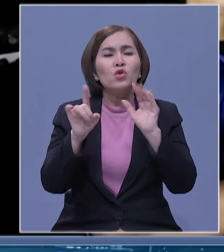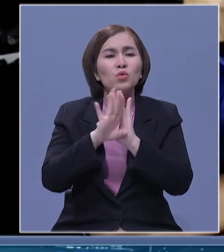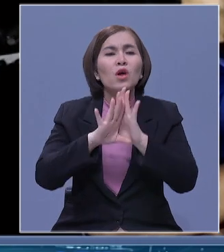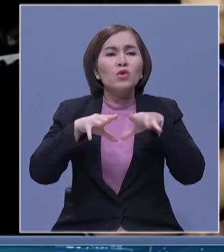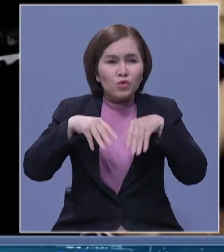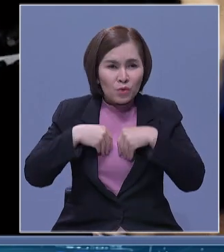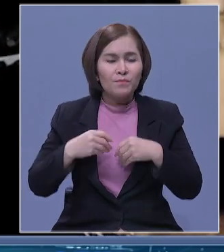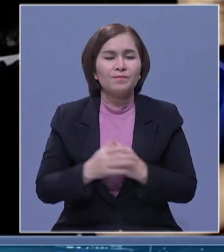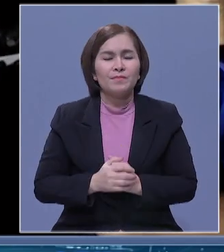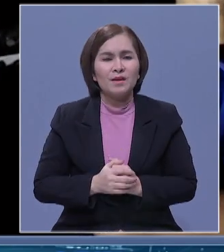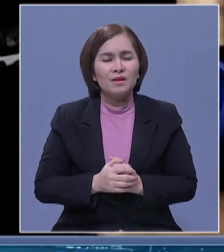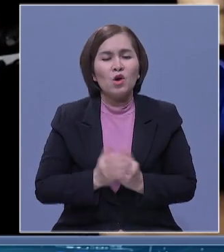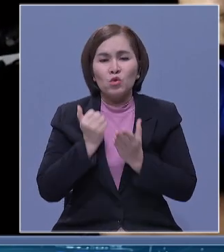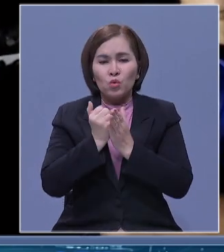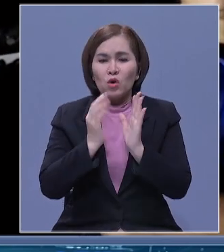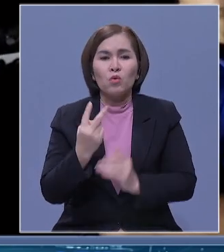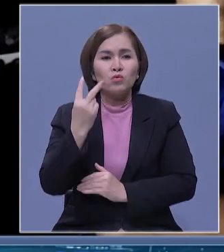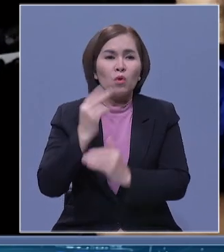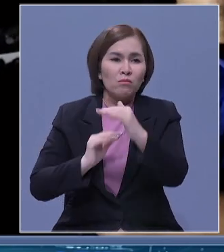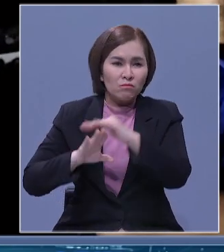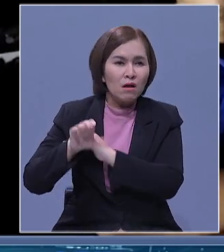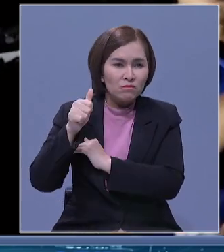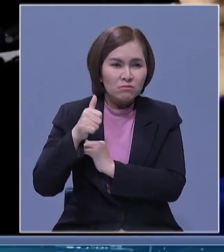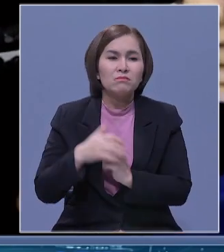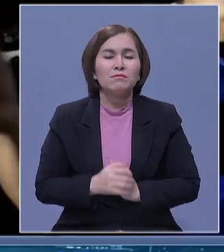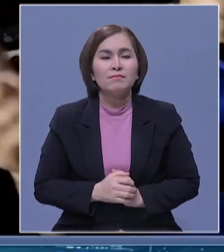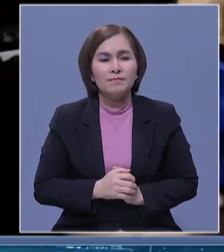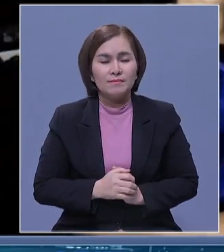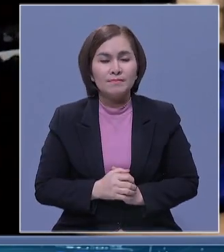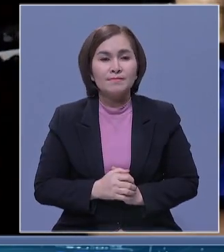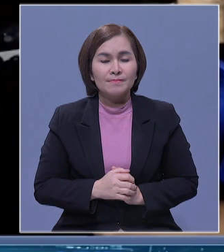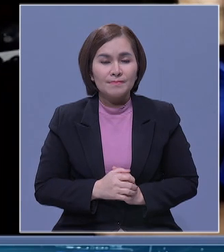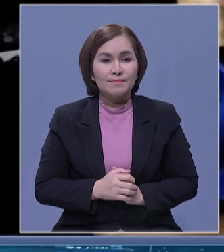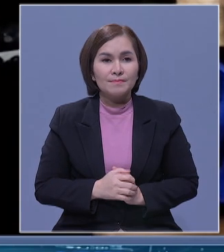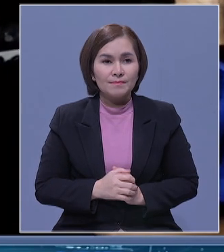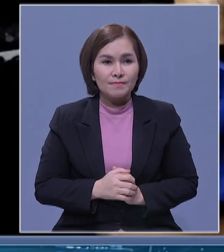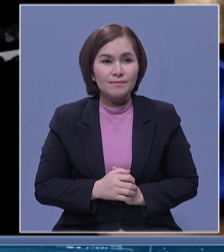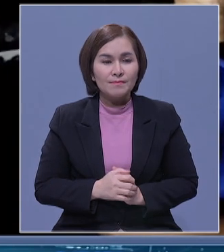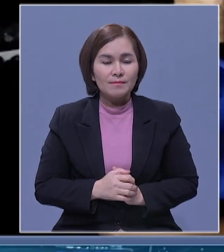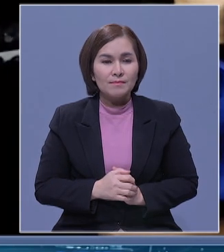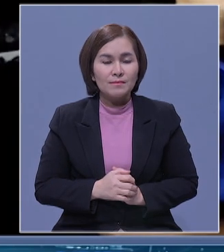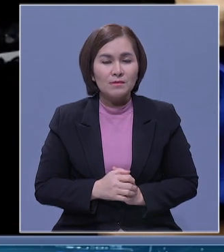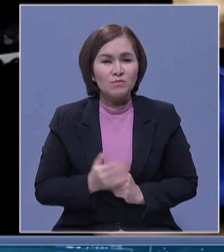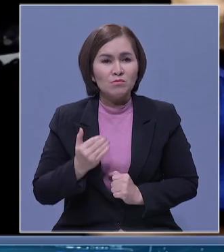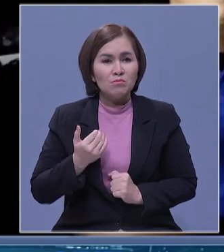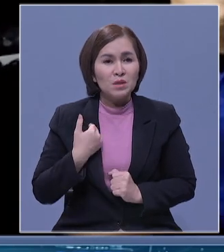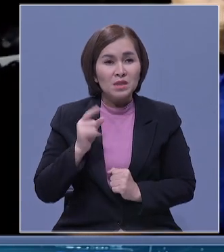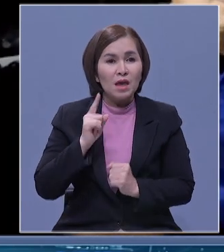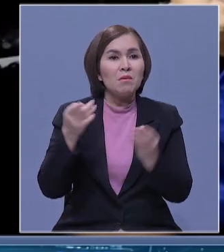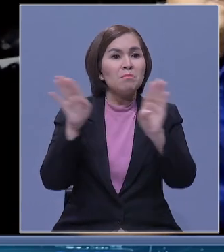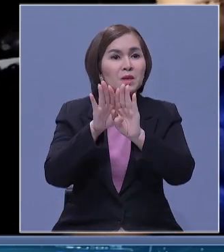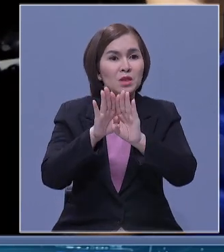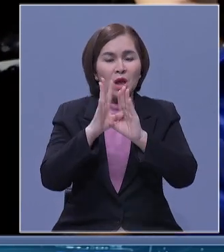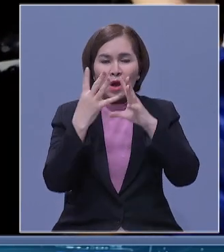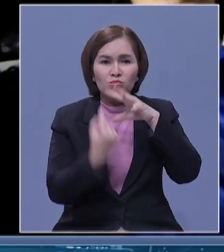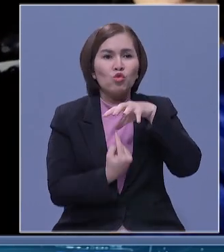บ้านก็เลยพาคุณยายเนี่ยนะออกมาได้ตนเองกับผู้ใหญ่บ้านช่วยกันพาคุณยายทั้งสองออกมาได้หลังจากนั้นก็ก็มีการปิดประตูและขัง